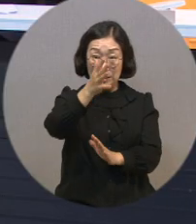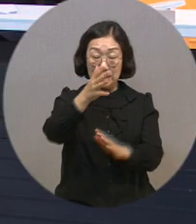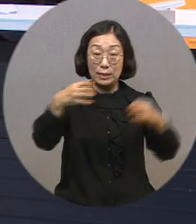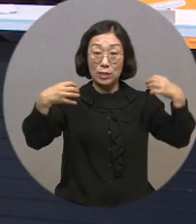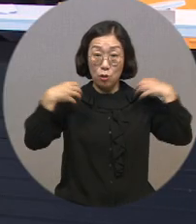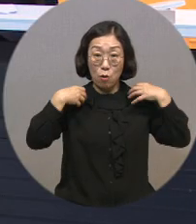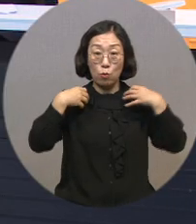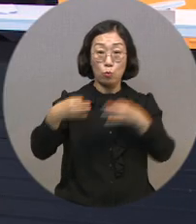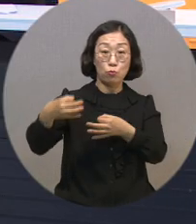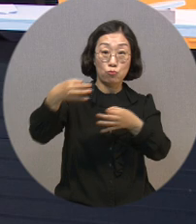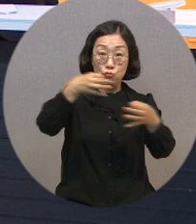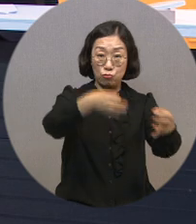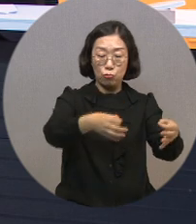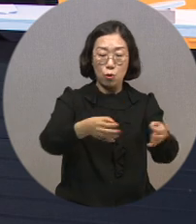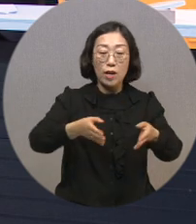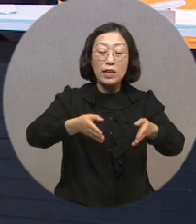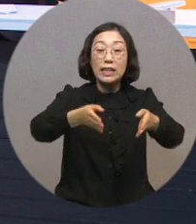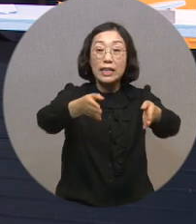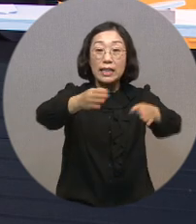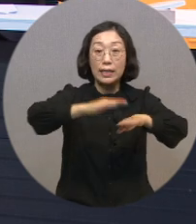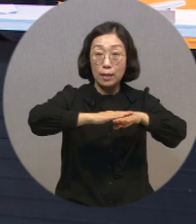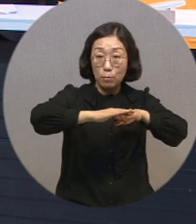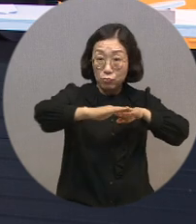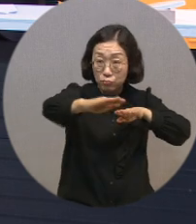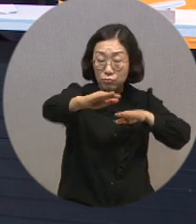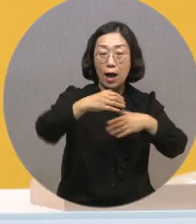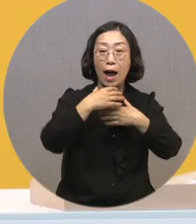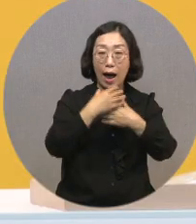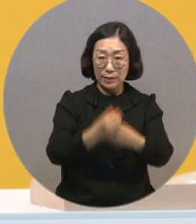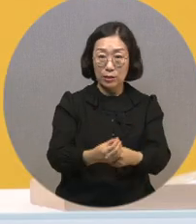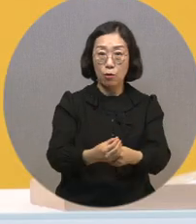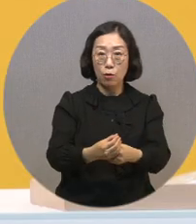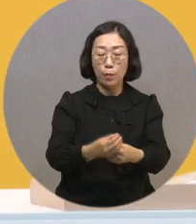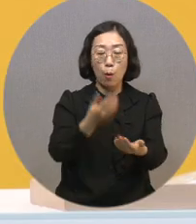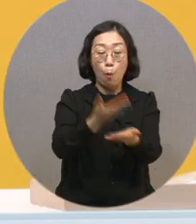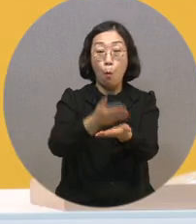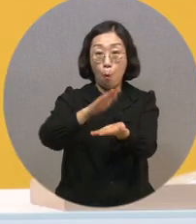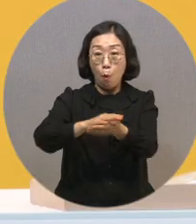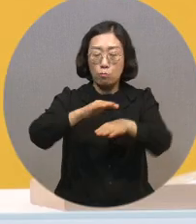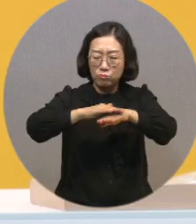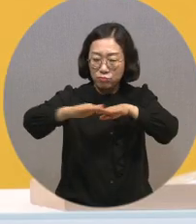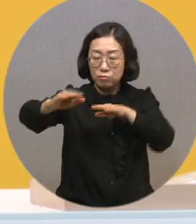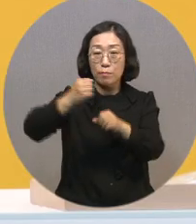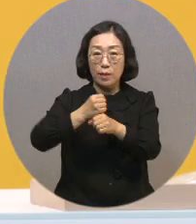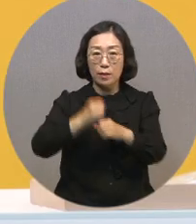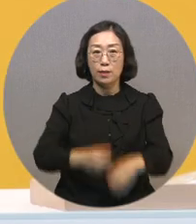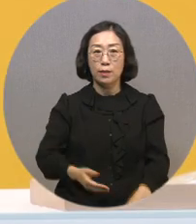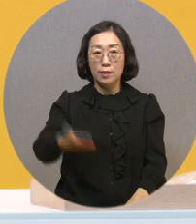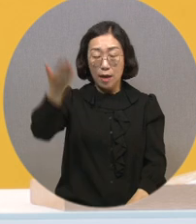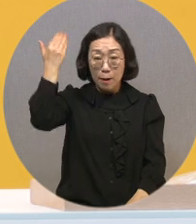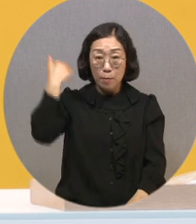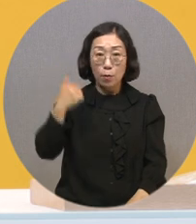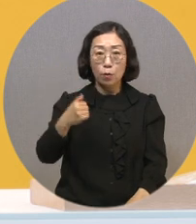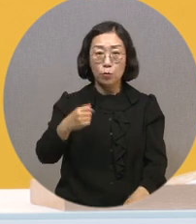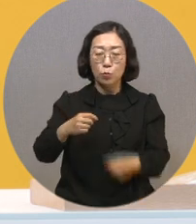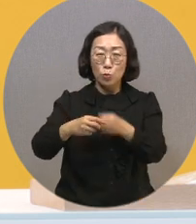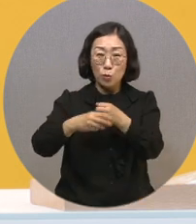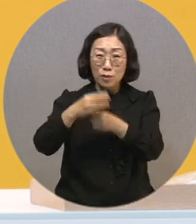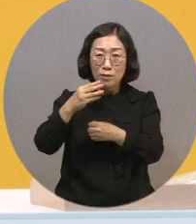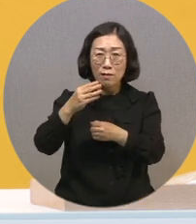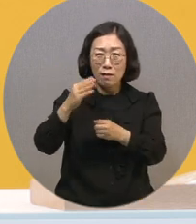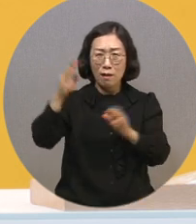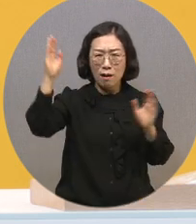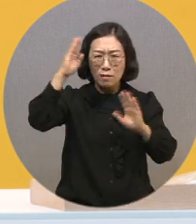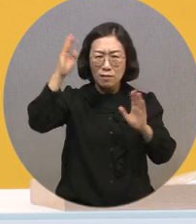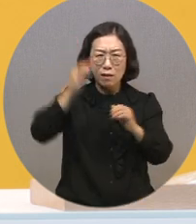이를테면은 도로 안전망 구축이라든지 네. 그 지난번 청동 초등학교 아, 그 안타까운